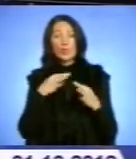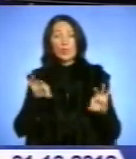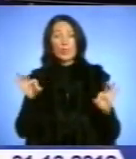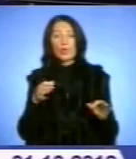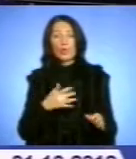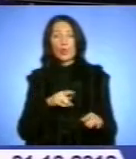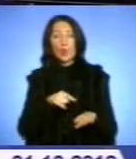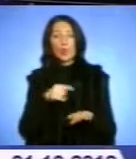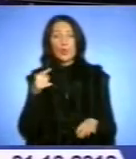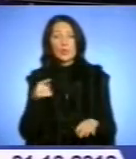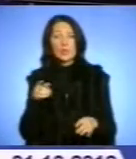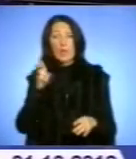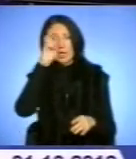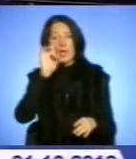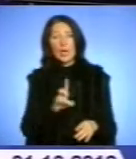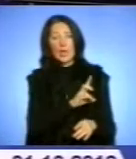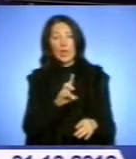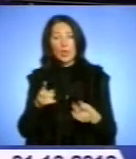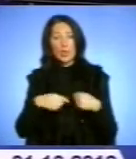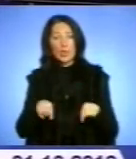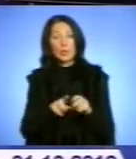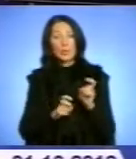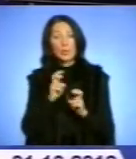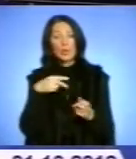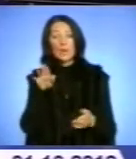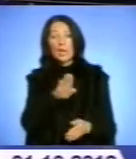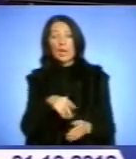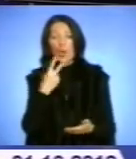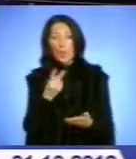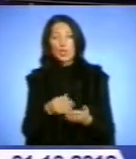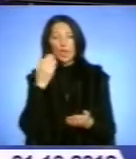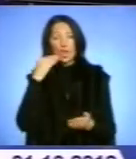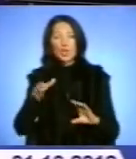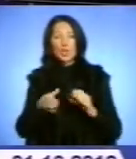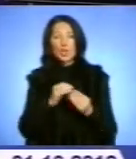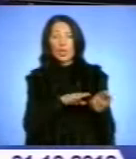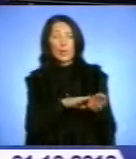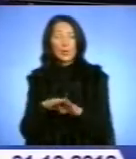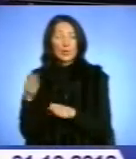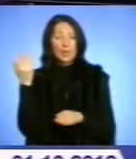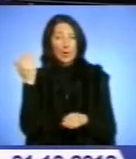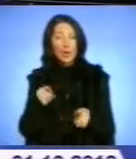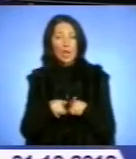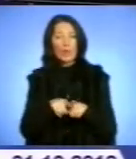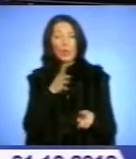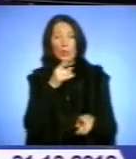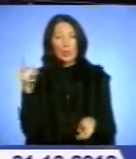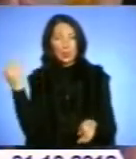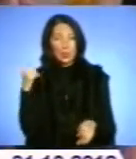релігійні організації. Загалом промисловість краю показує кращі результати у порівнянні з аналогічним періодом минулого